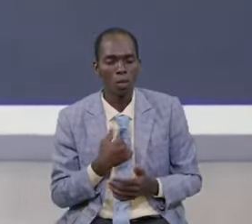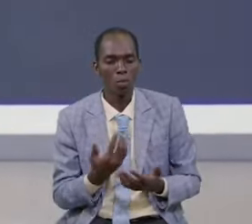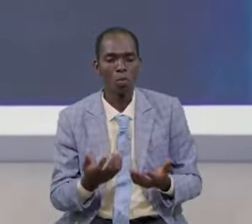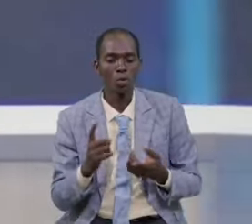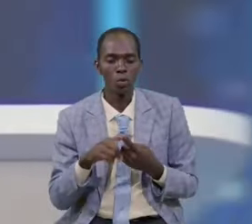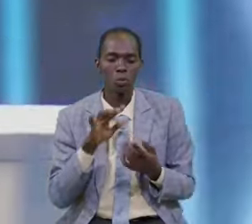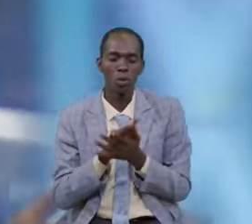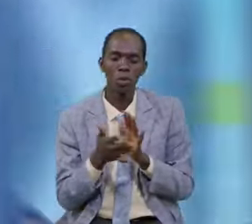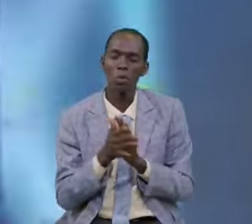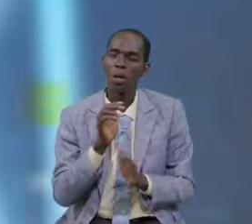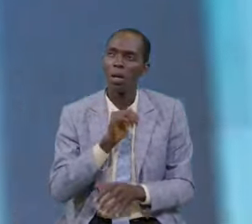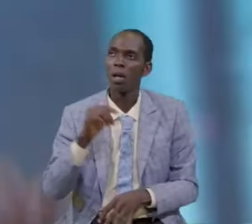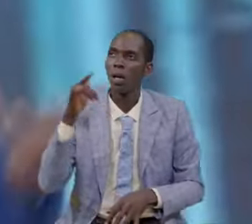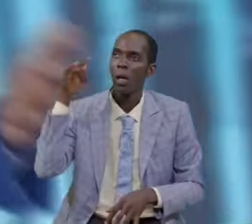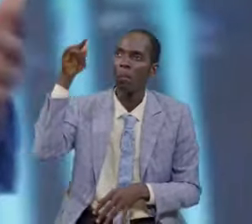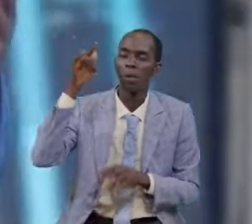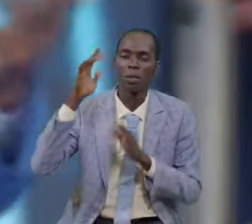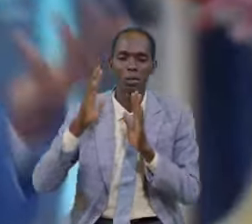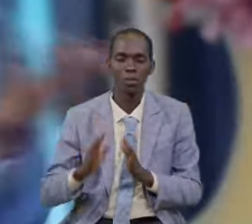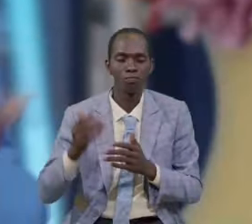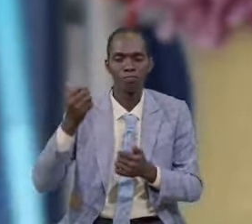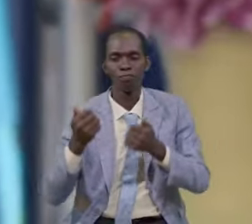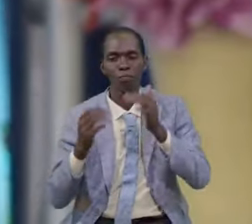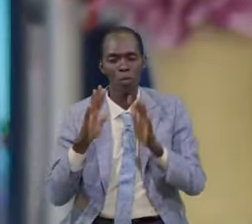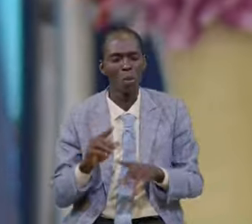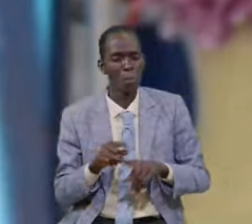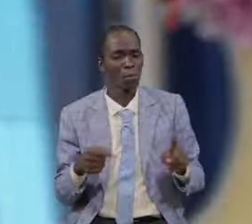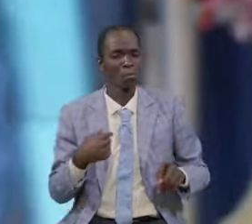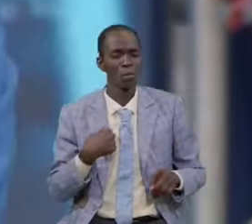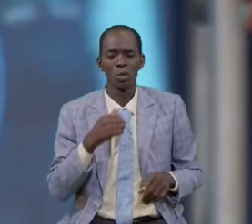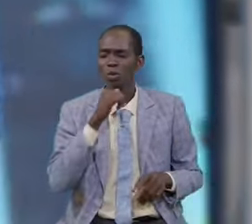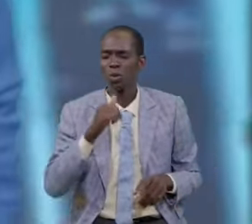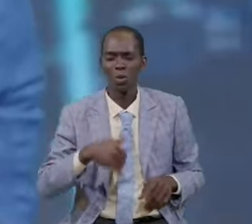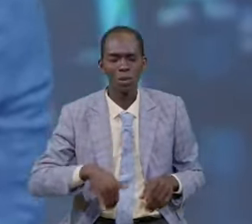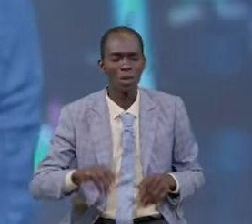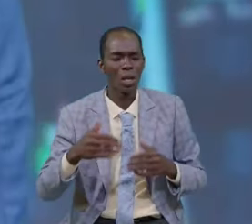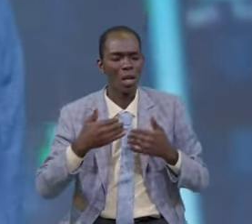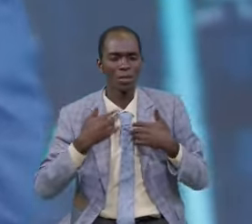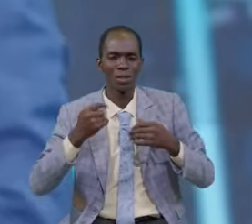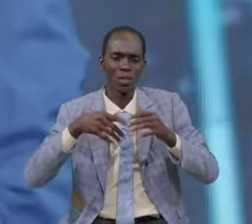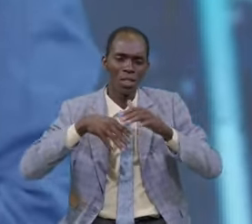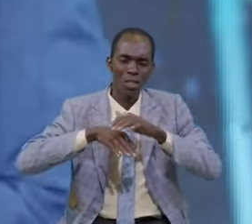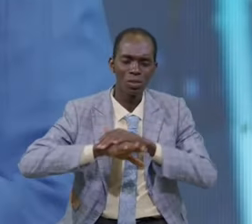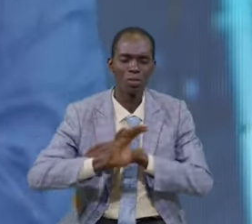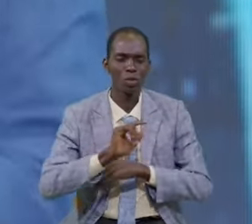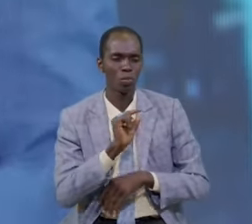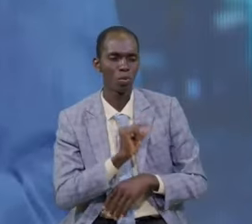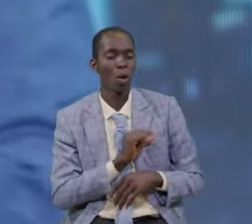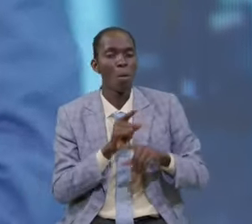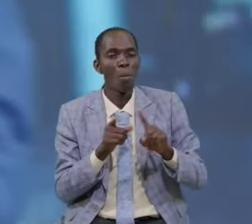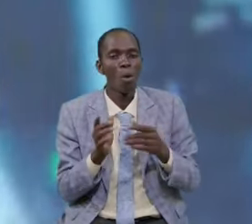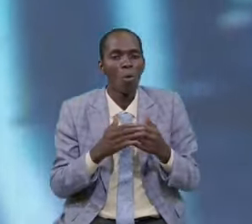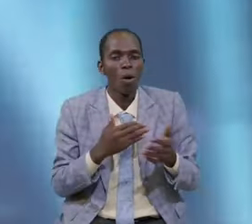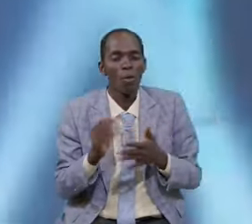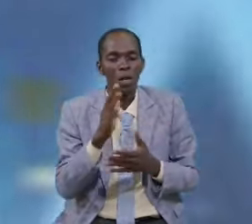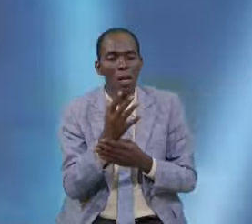Mais maintenant, je n'ai même pas encore les qualifications d'entrée, d'accord. Tout ce que ta